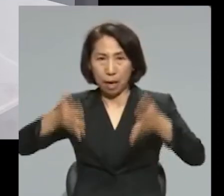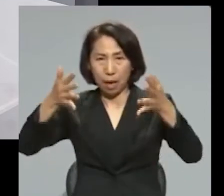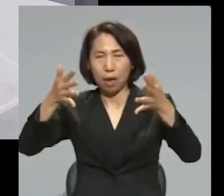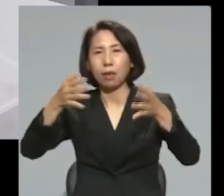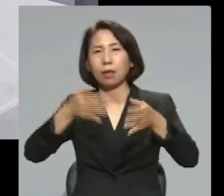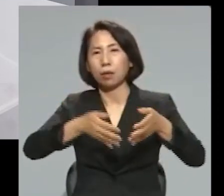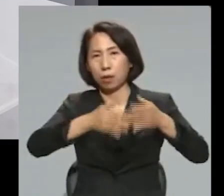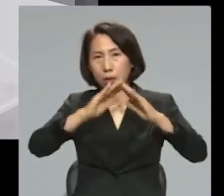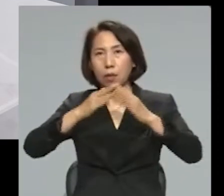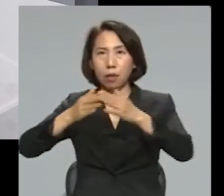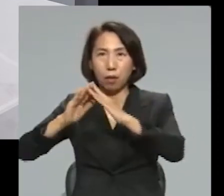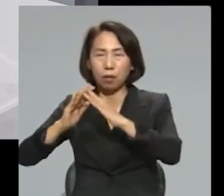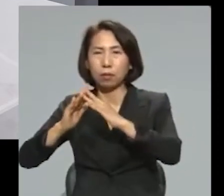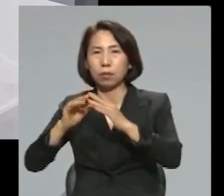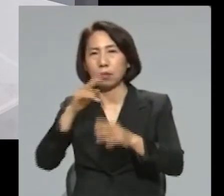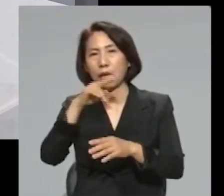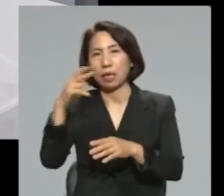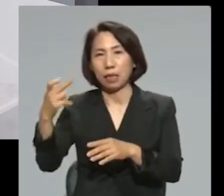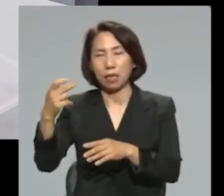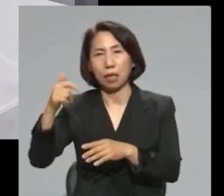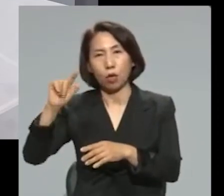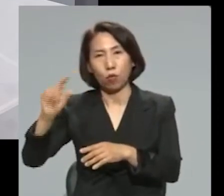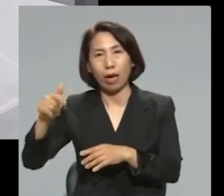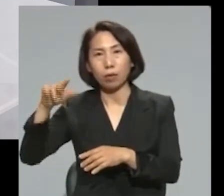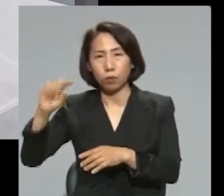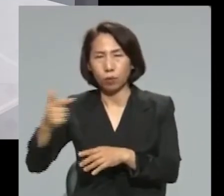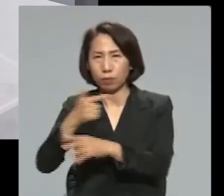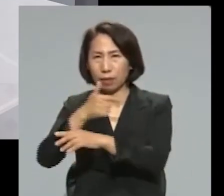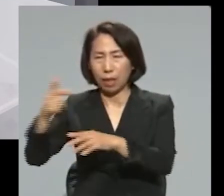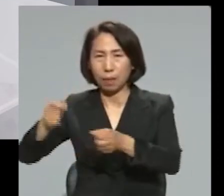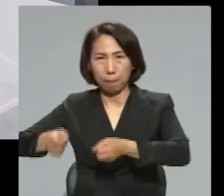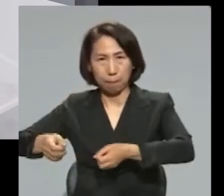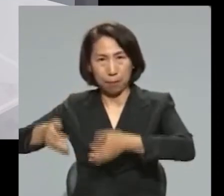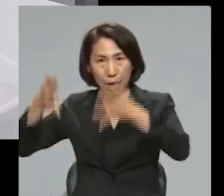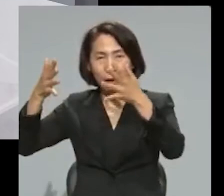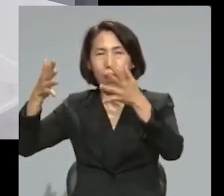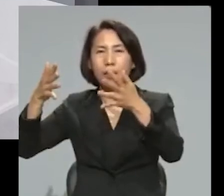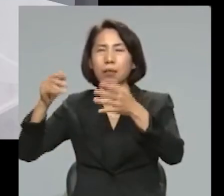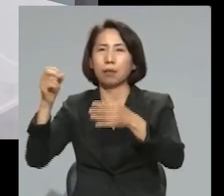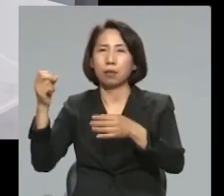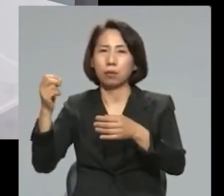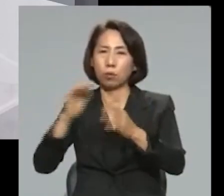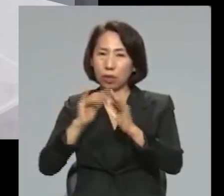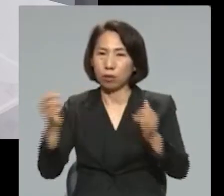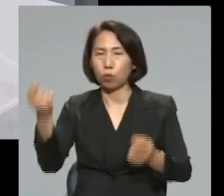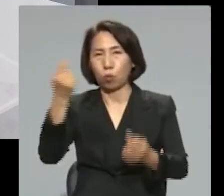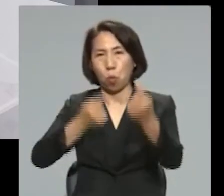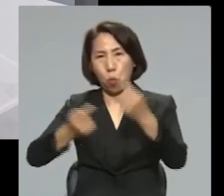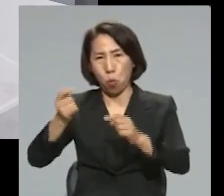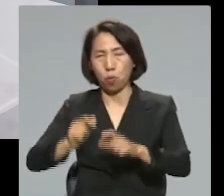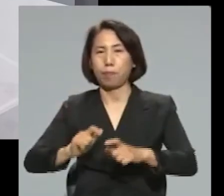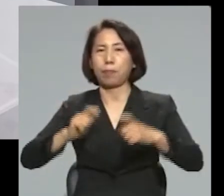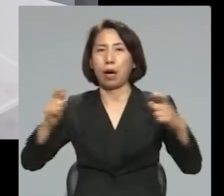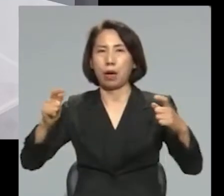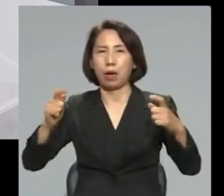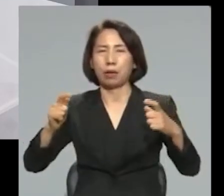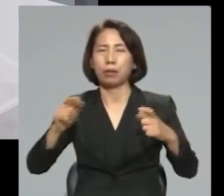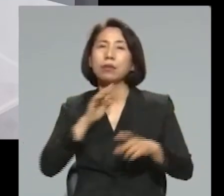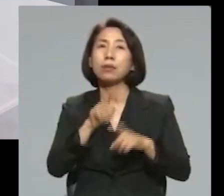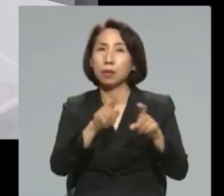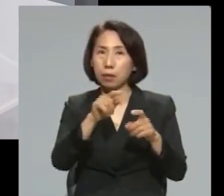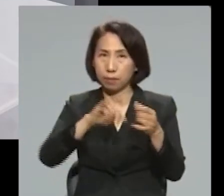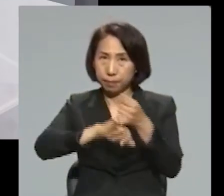곽촌 자학지구의 대규모 및 중대형 아파트를 건립으로 인구 증가 정책을 실현하겠습니다.